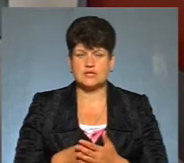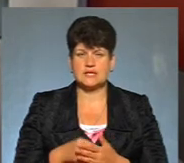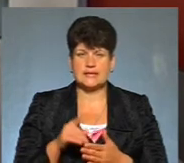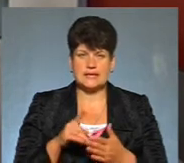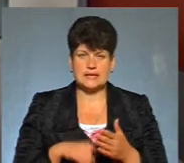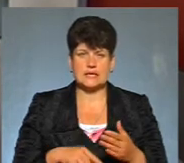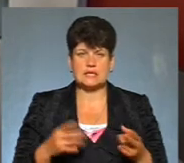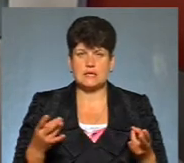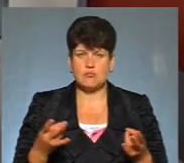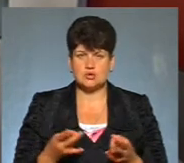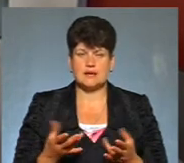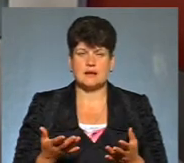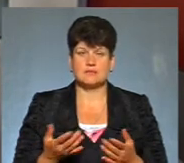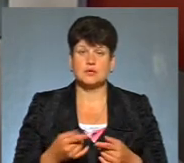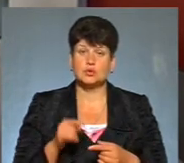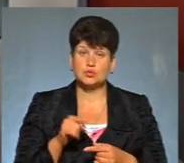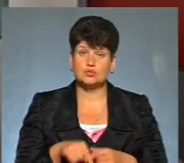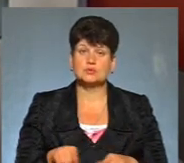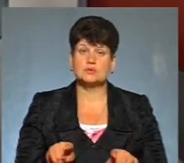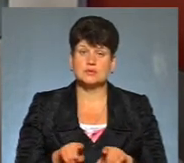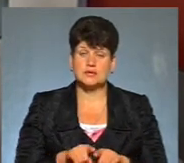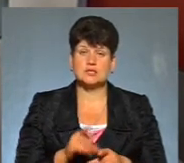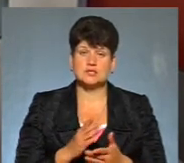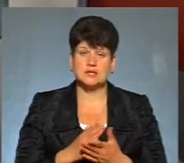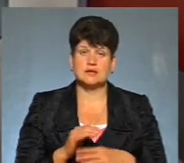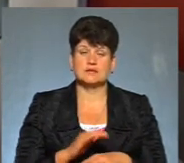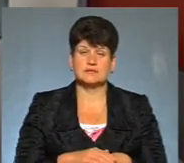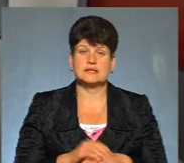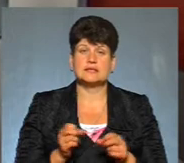релігійні потреби. Тут теж присутні фактори ризику.